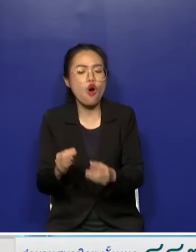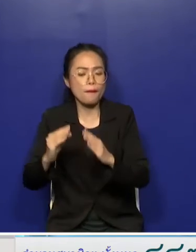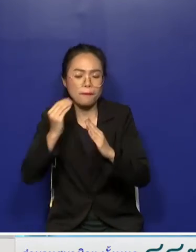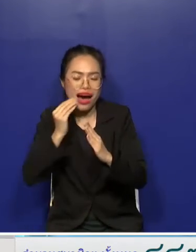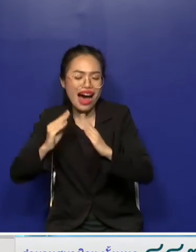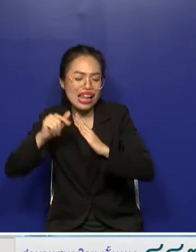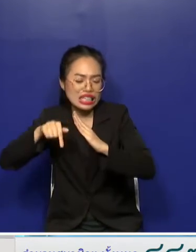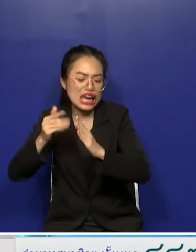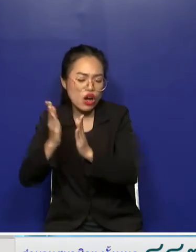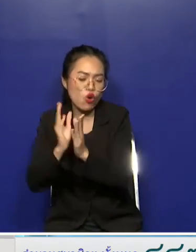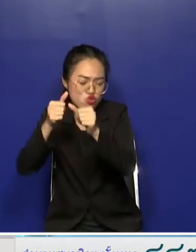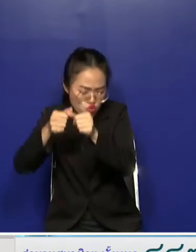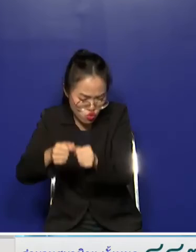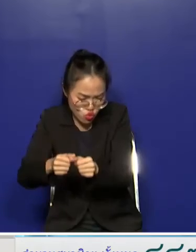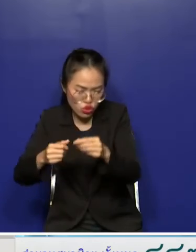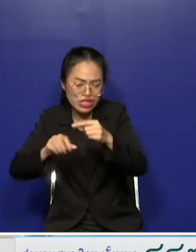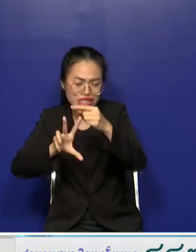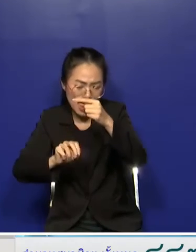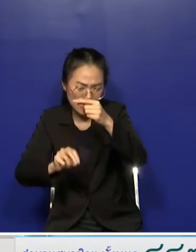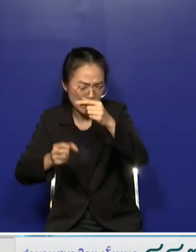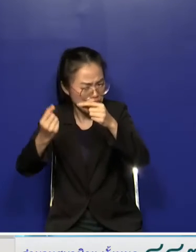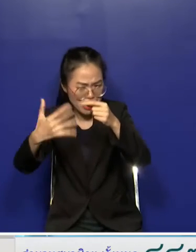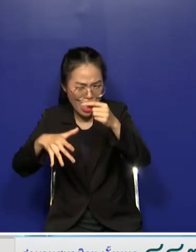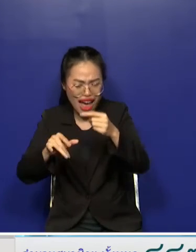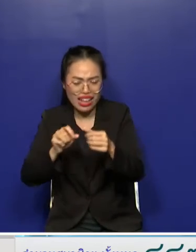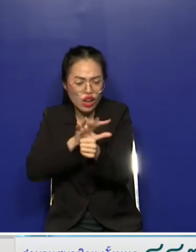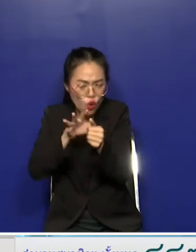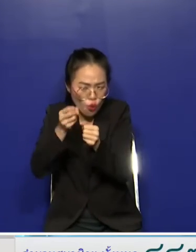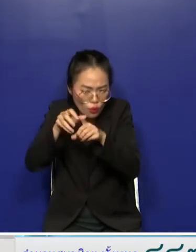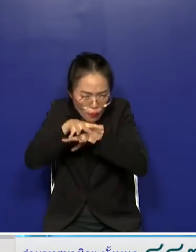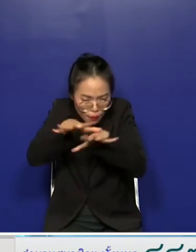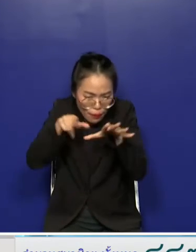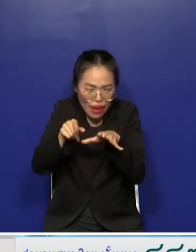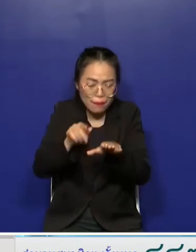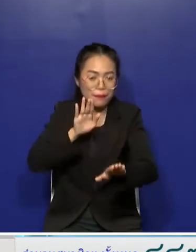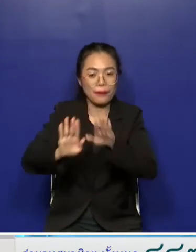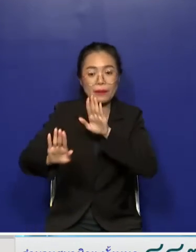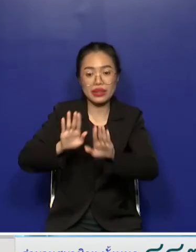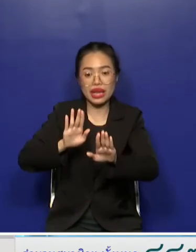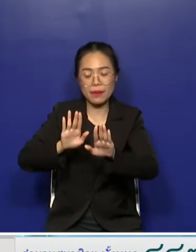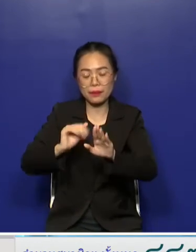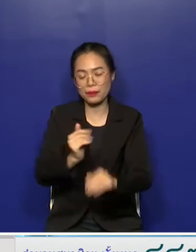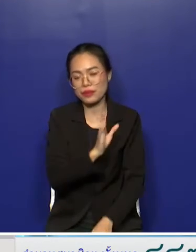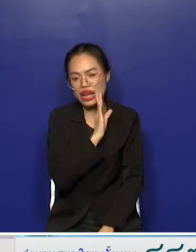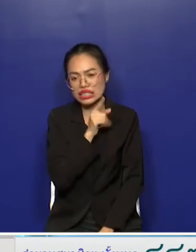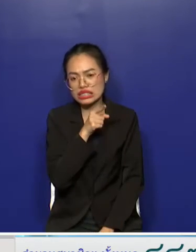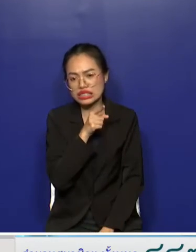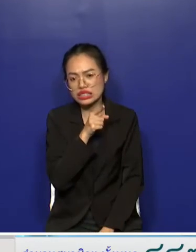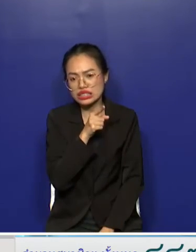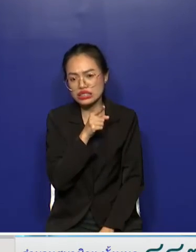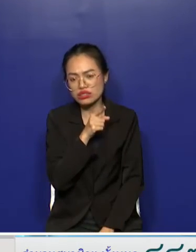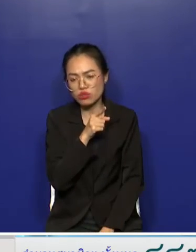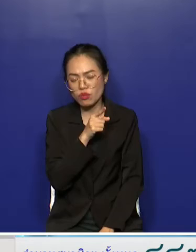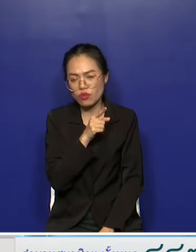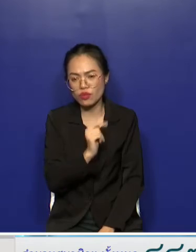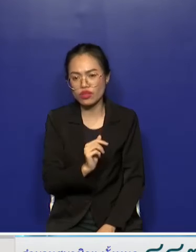บานเดียวกั ไดยไ ครัมอยู่ไมได้นะครัอย่น ติดโควิ กัหมทกระเทศ ละครัทีนี่ เมอเป็อย่างนี้ธรมทาร lanสามัส